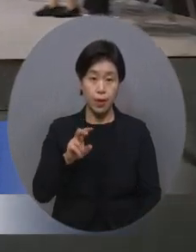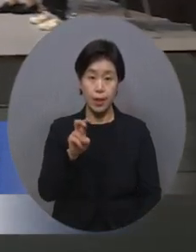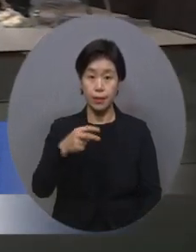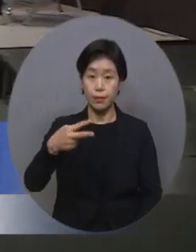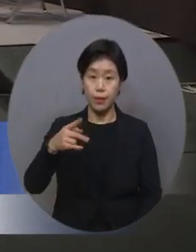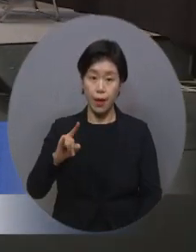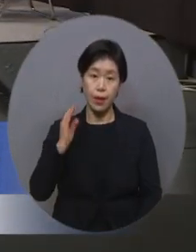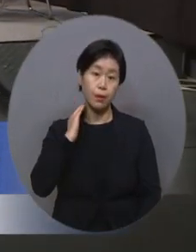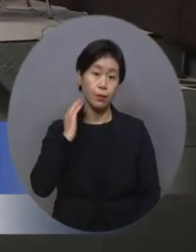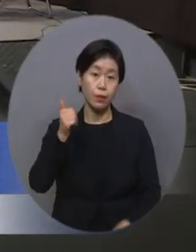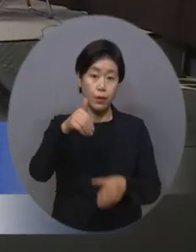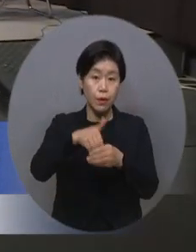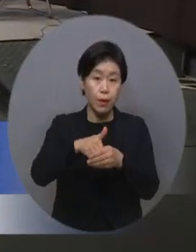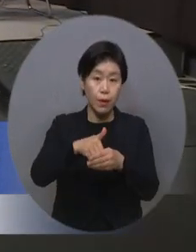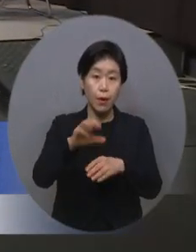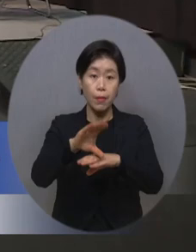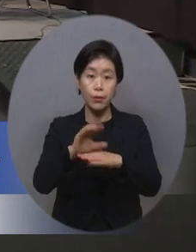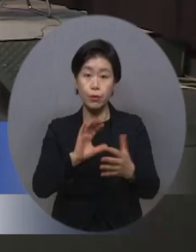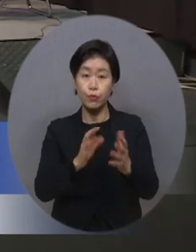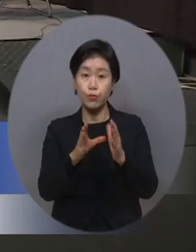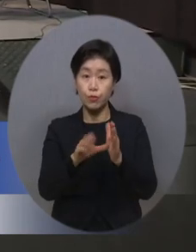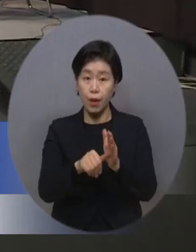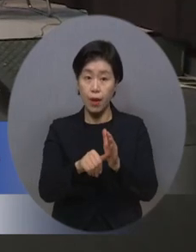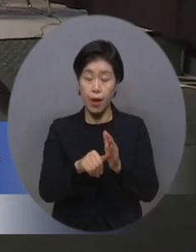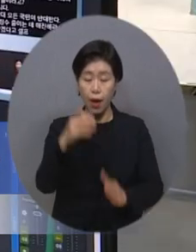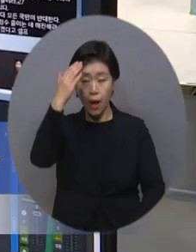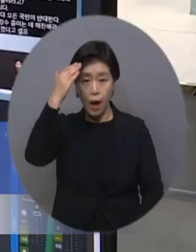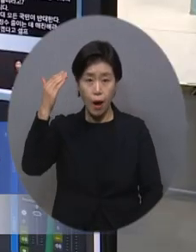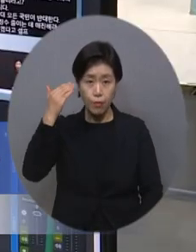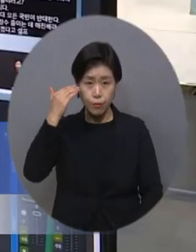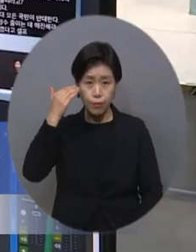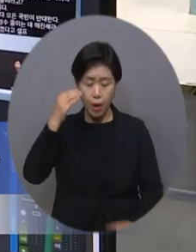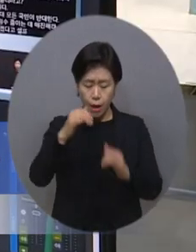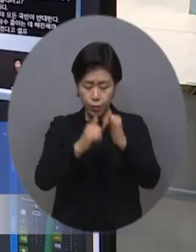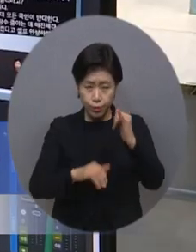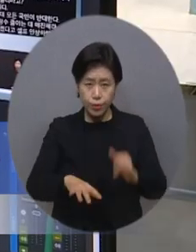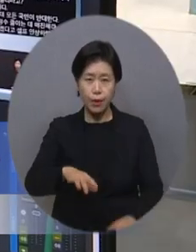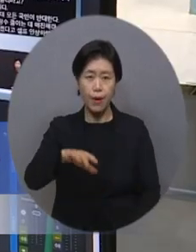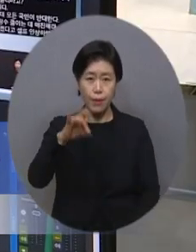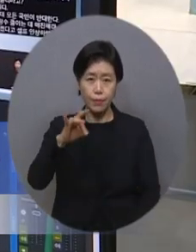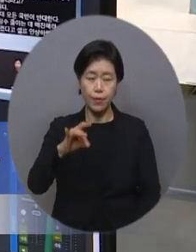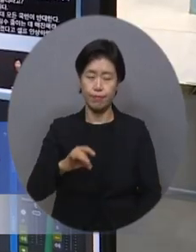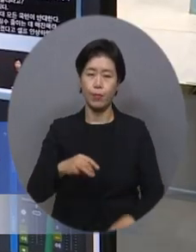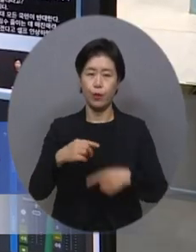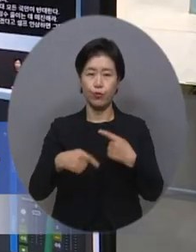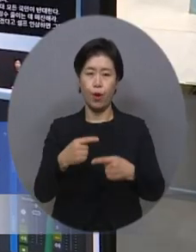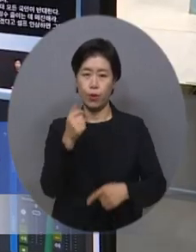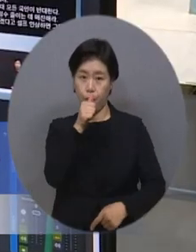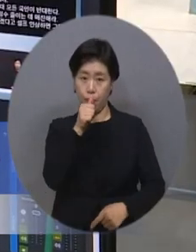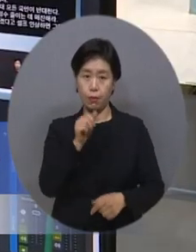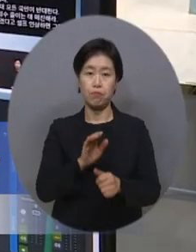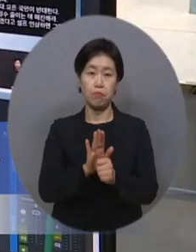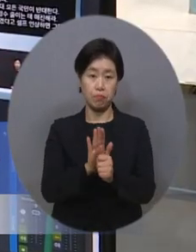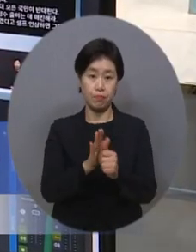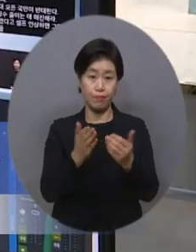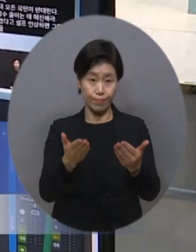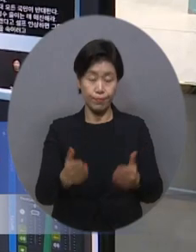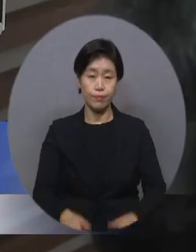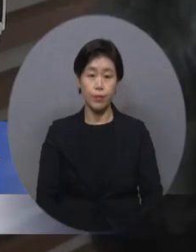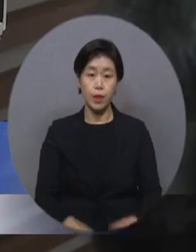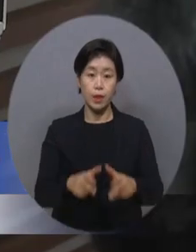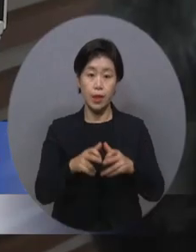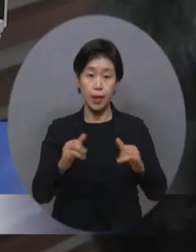대통령 선거 방송 토론에서도 국내 선거방송 토론 최초로 일대일 수어 서비스를 제공하며